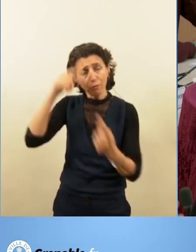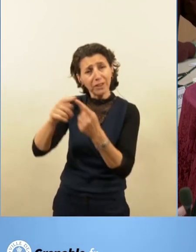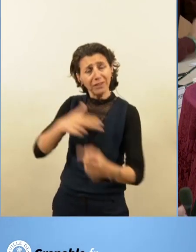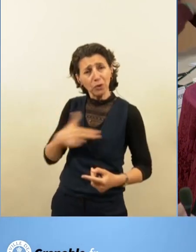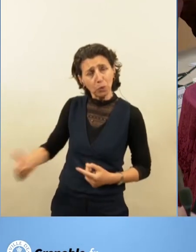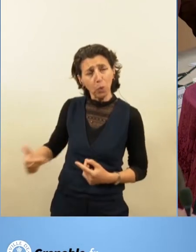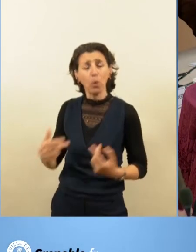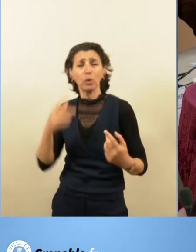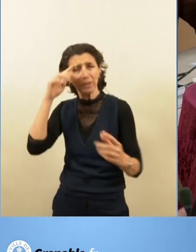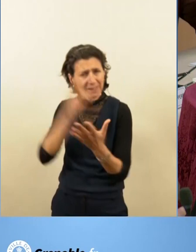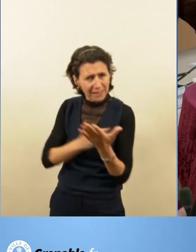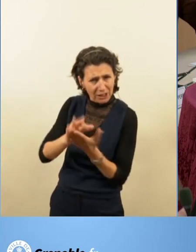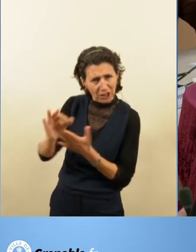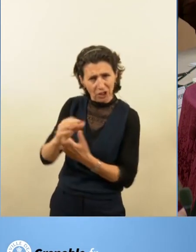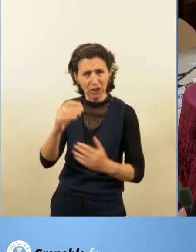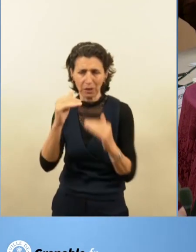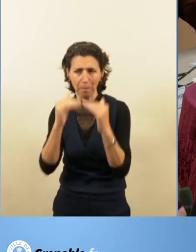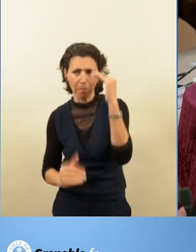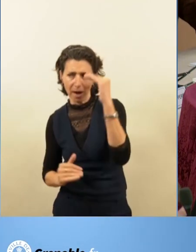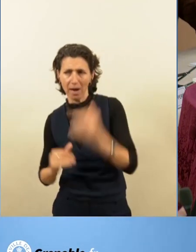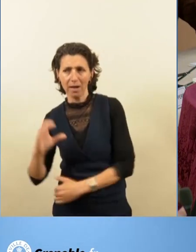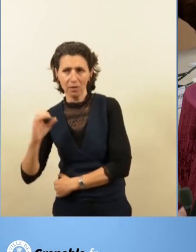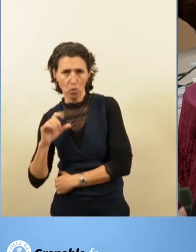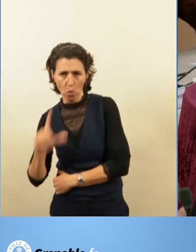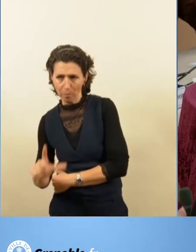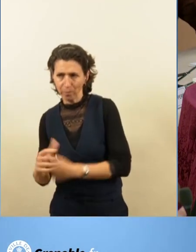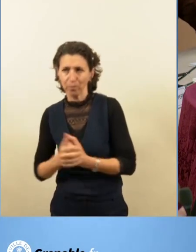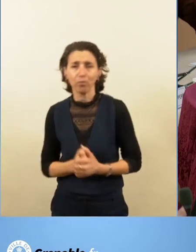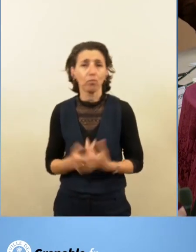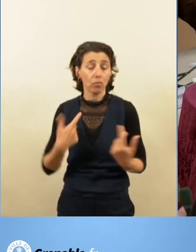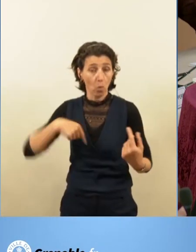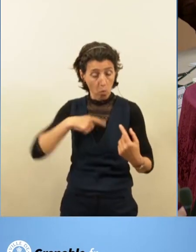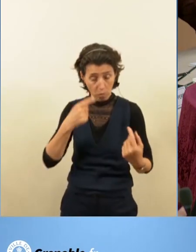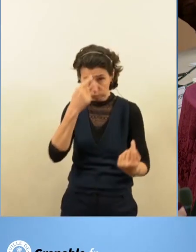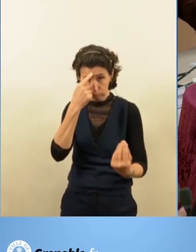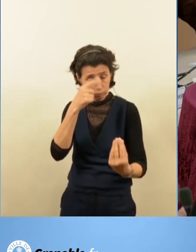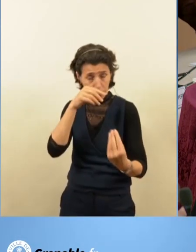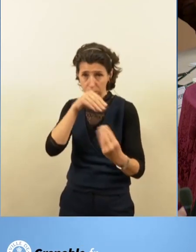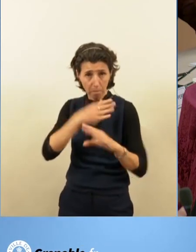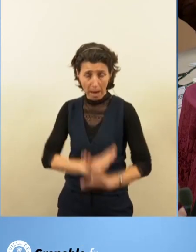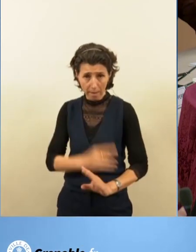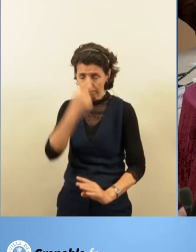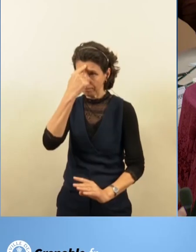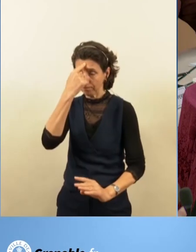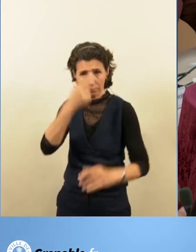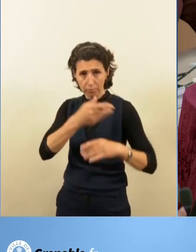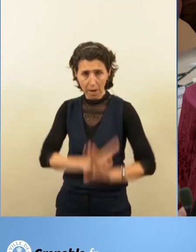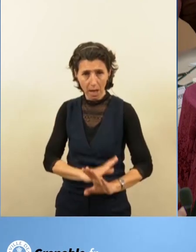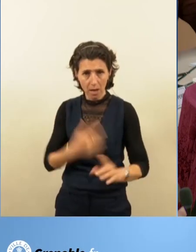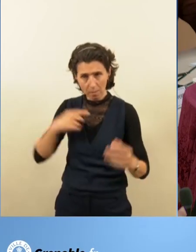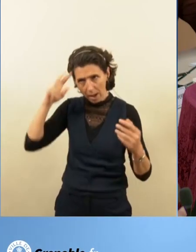et donc on a bien se soucis de d'avoir une référence claire pour pouvoir justement